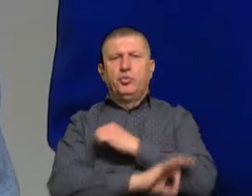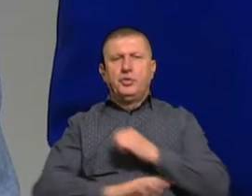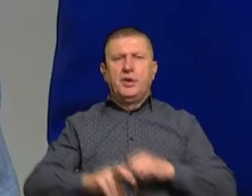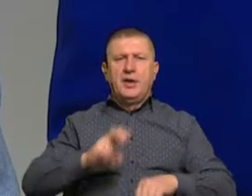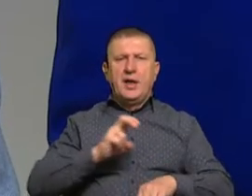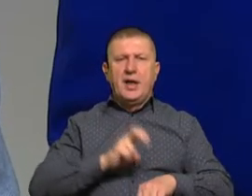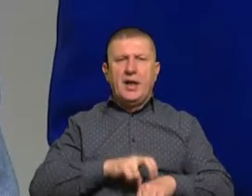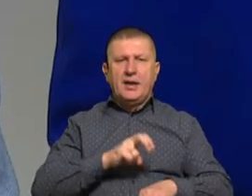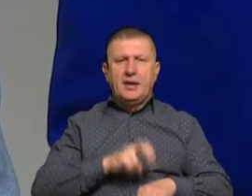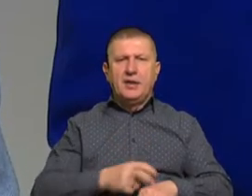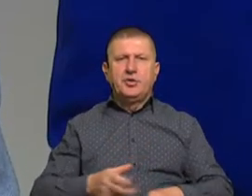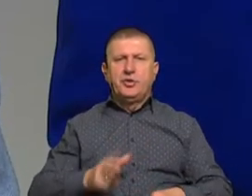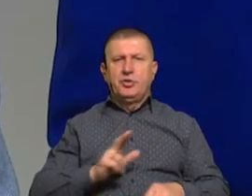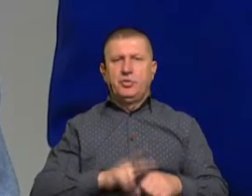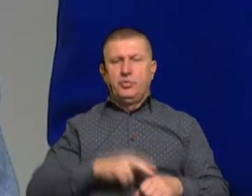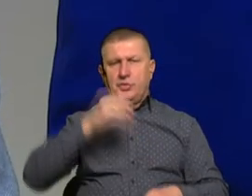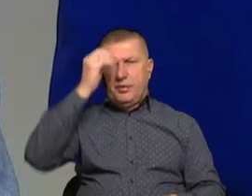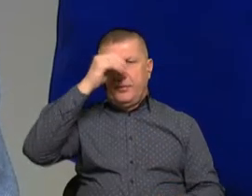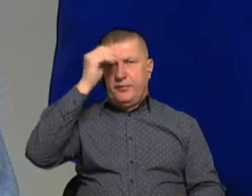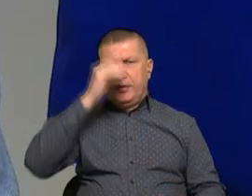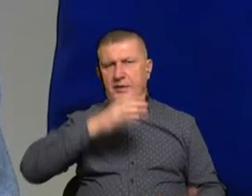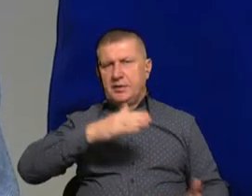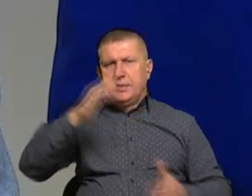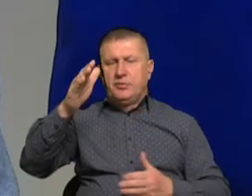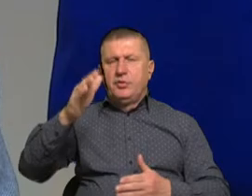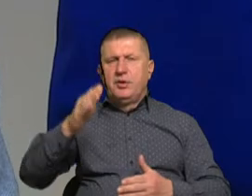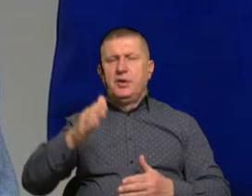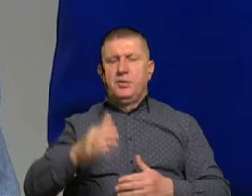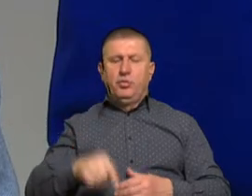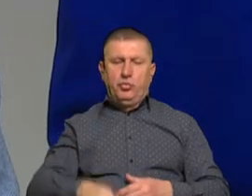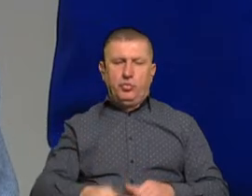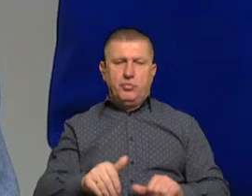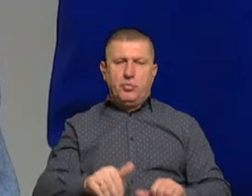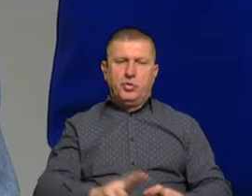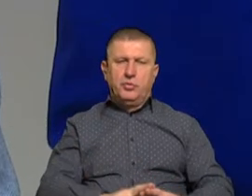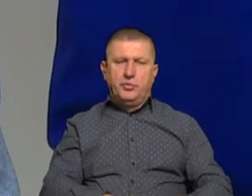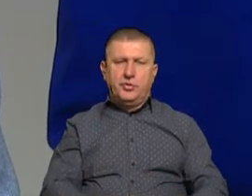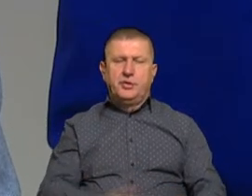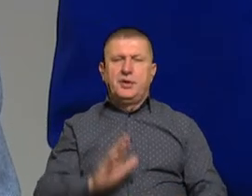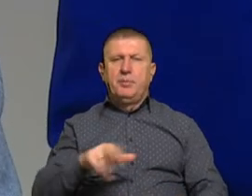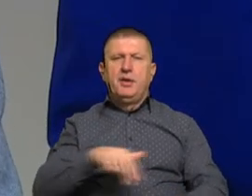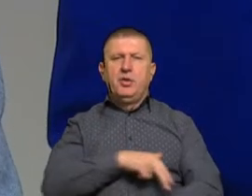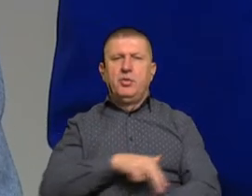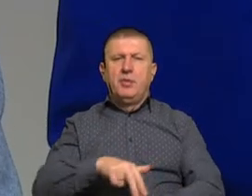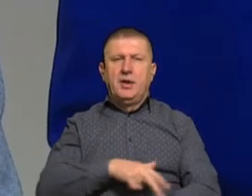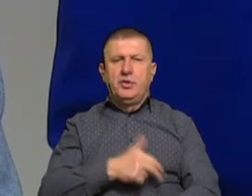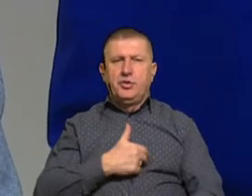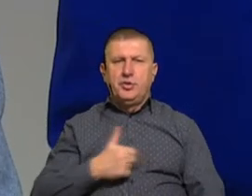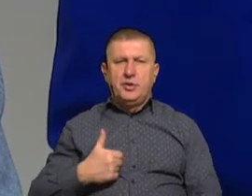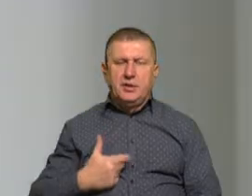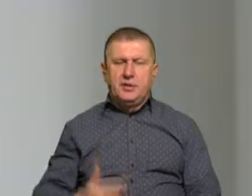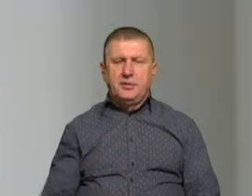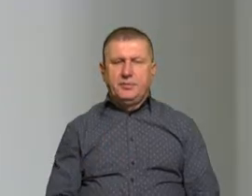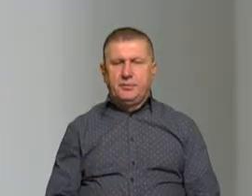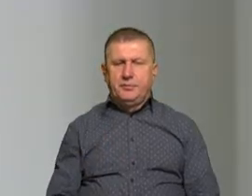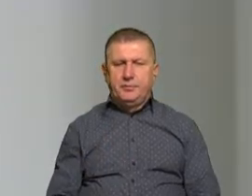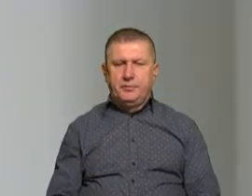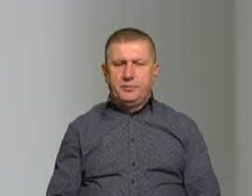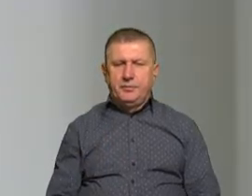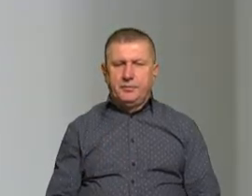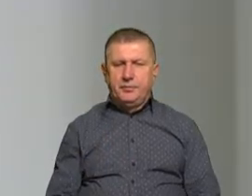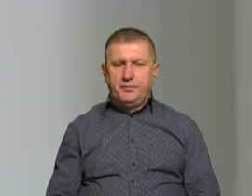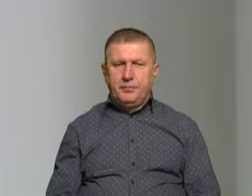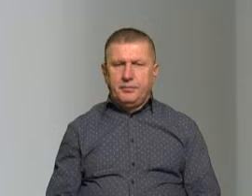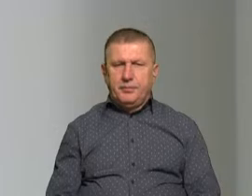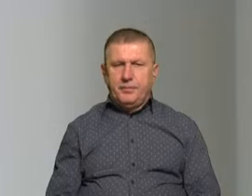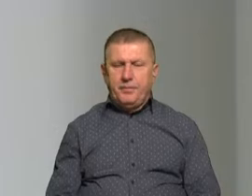lekarze, którzy zostali wykształceni na uniwersytecie, zostaną w Bielsku i będą nas leczyć. Dziękuję. Pani Małgorzata